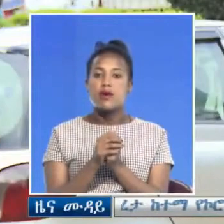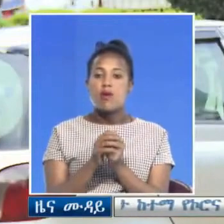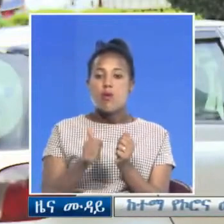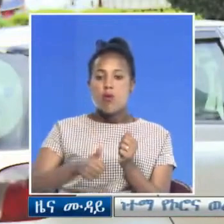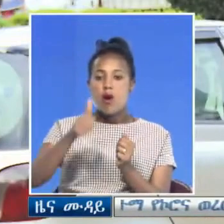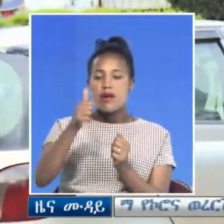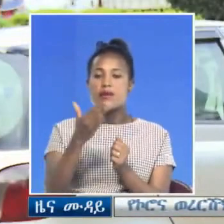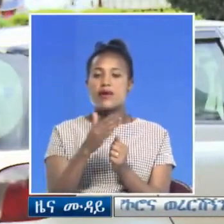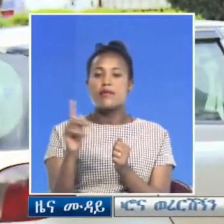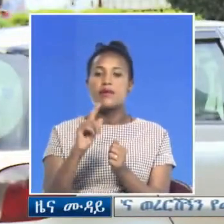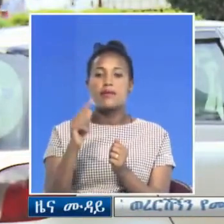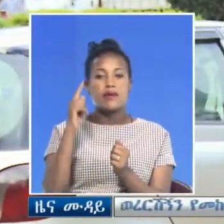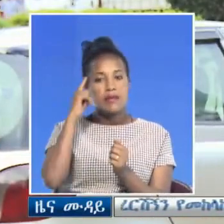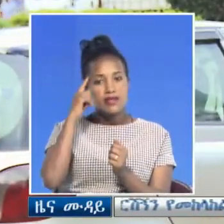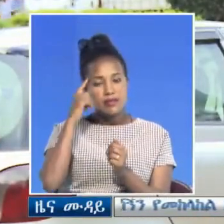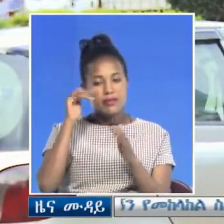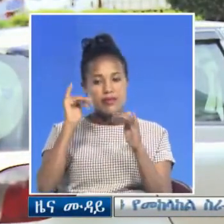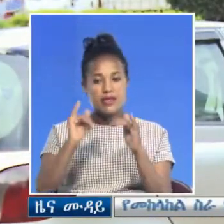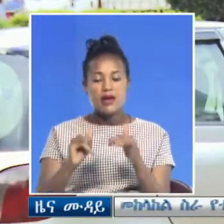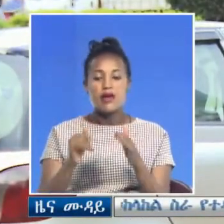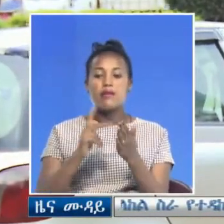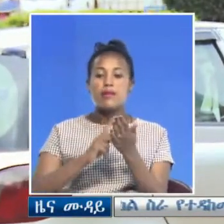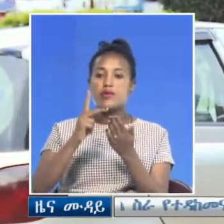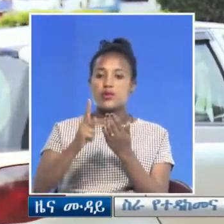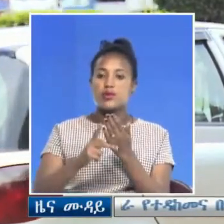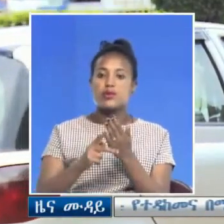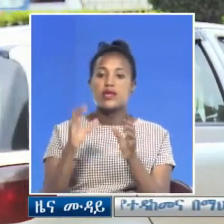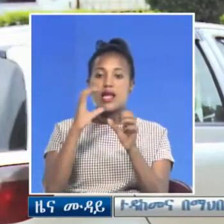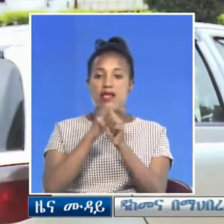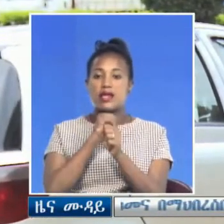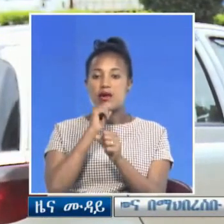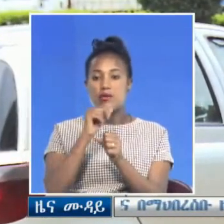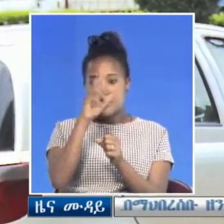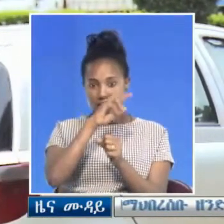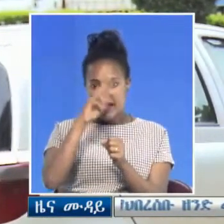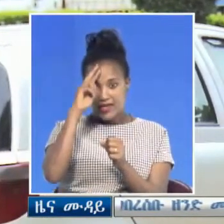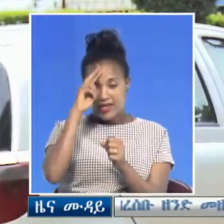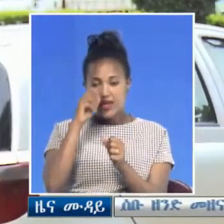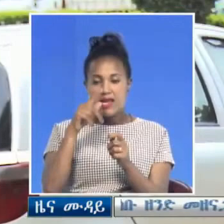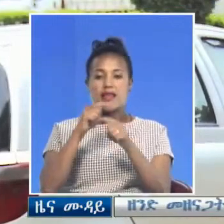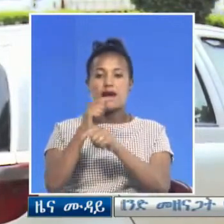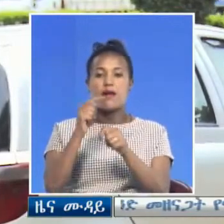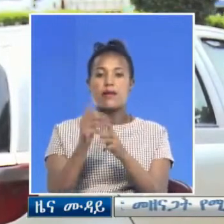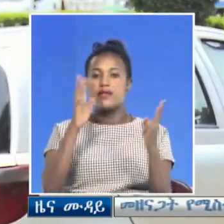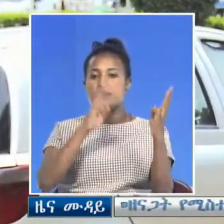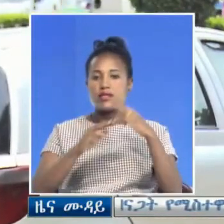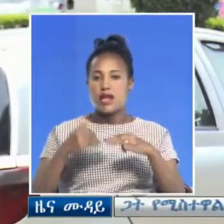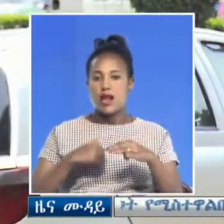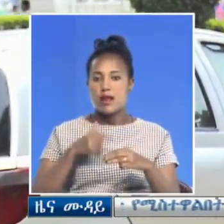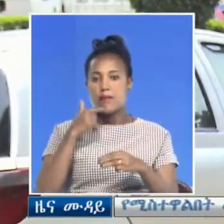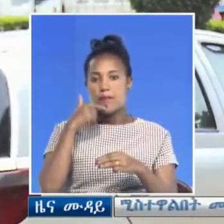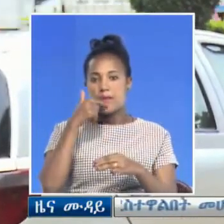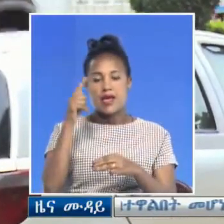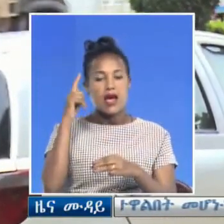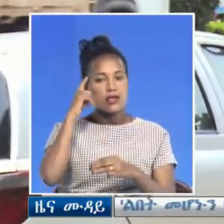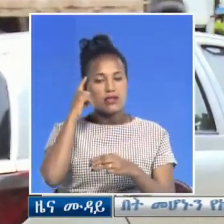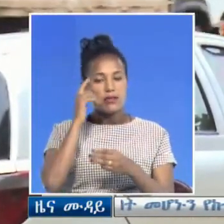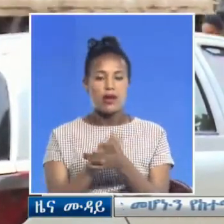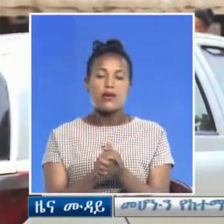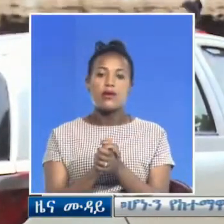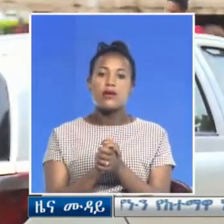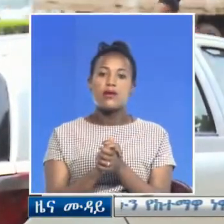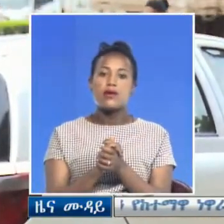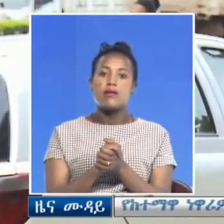ዋናው ነገር ምንድነው ብዬ ማሰው ከዛ ጋር እንደዛ ፕሮጀክቶች ያልፈጠነበት ምክንያት የኢምፕሊሜንቴሽን ችግር አለ ብዬ አስባለሁ። የማስፈጸም